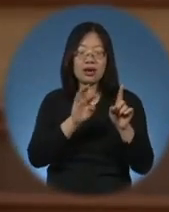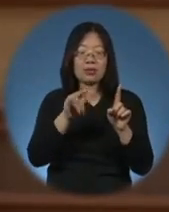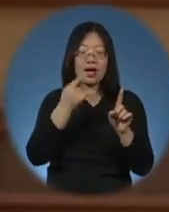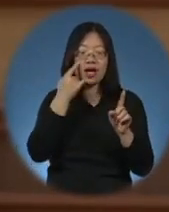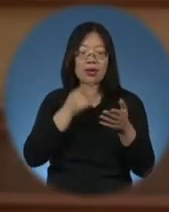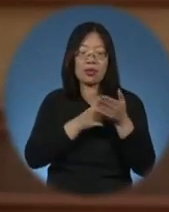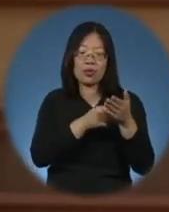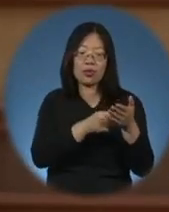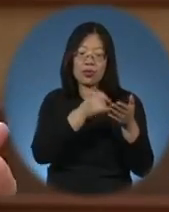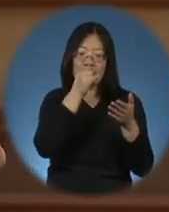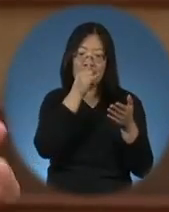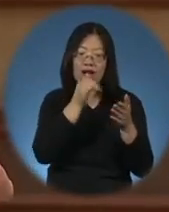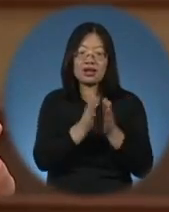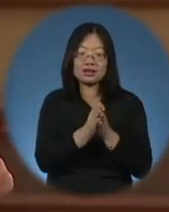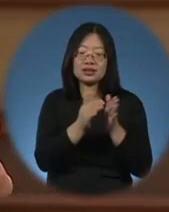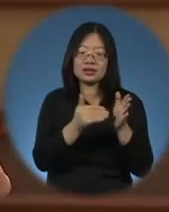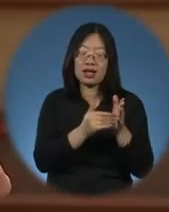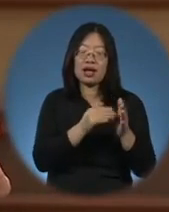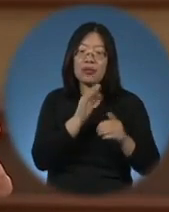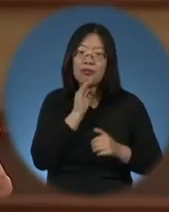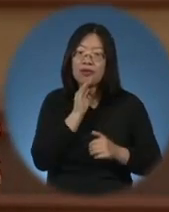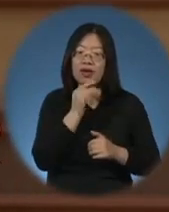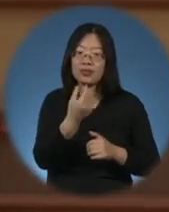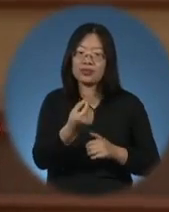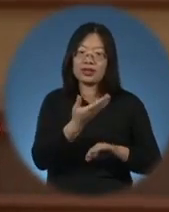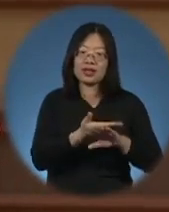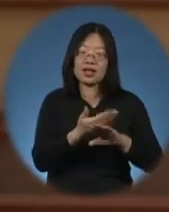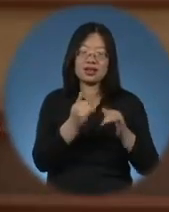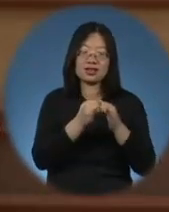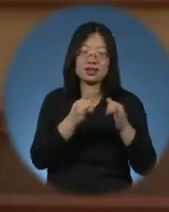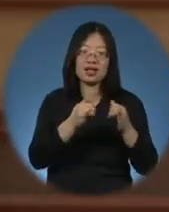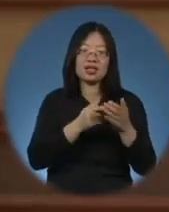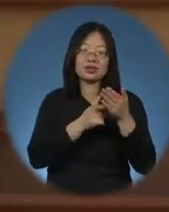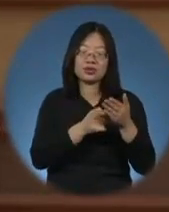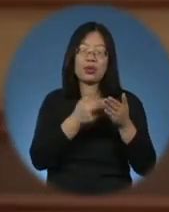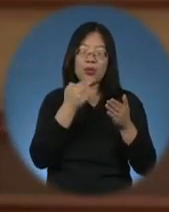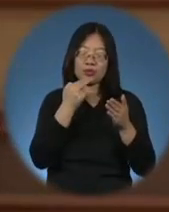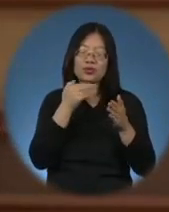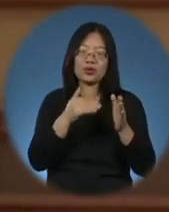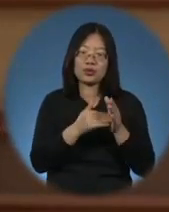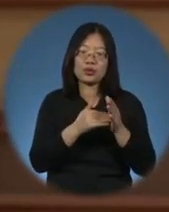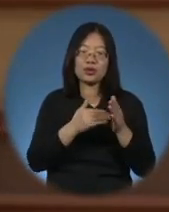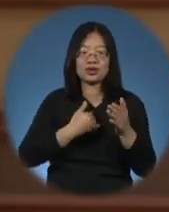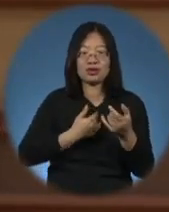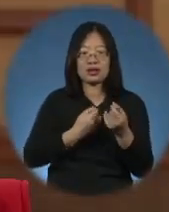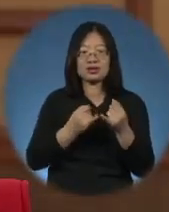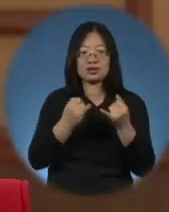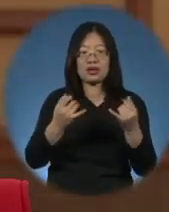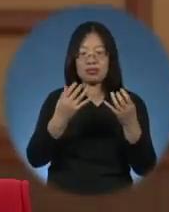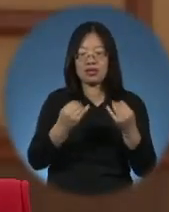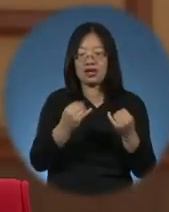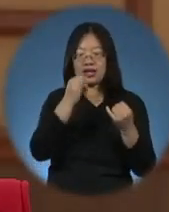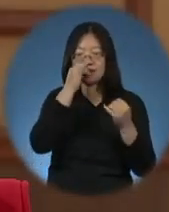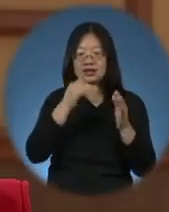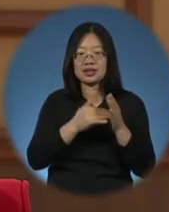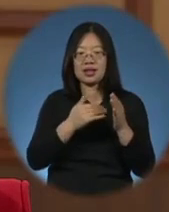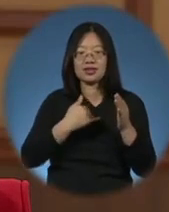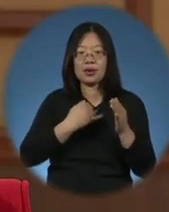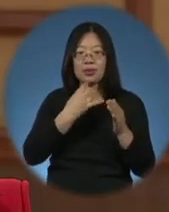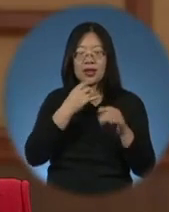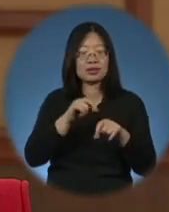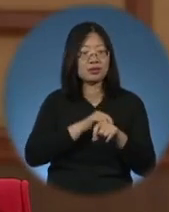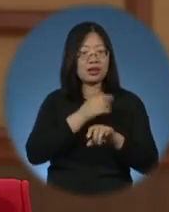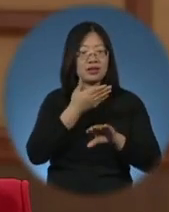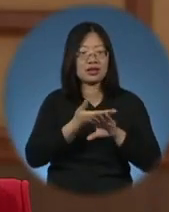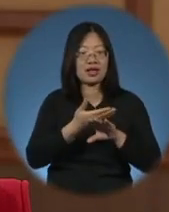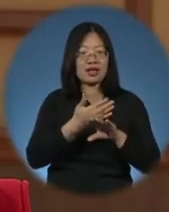해볼까? 맞습니다. 시도해 보시는 거죠. 예. 근데 다른 분들은 이제 그 시도를 안 하시는 거고. 그런데 저와 같은 분들도 많습니다. 네, 저만 그래요? 특별한 건